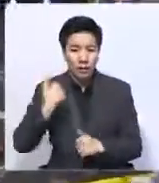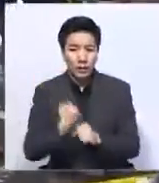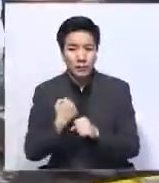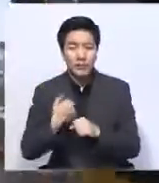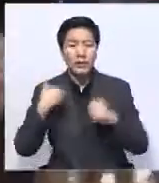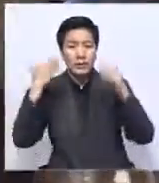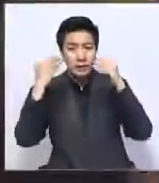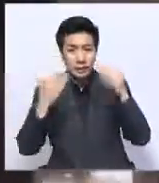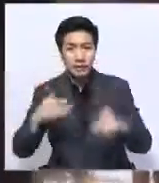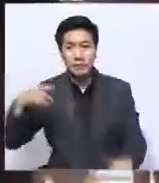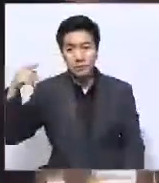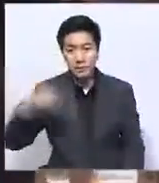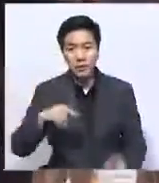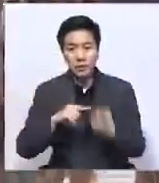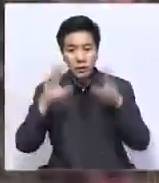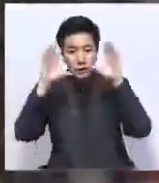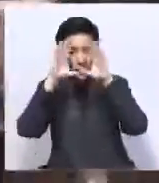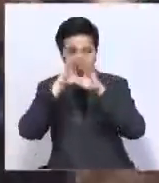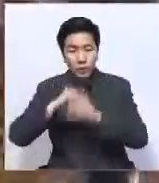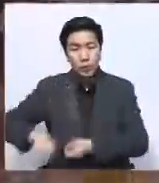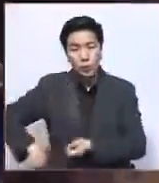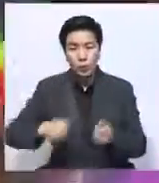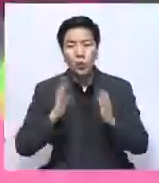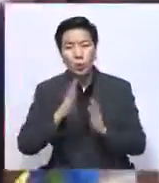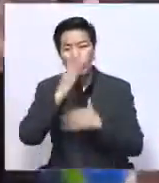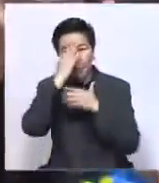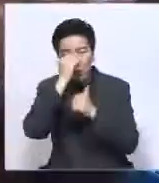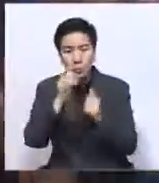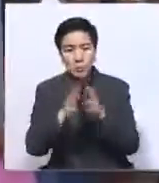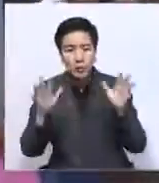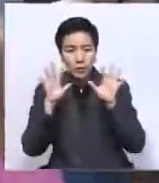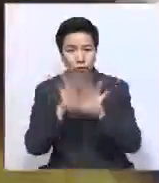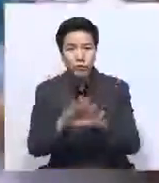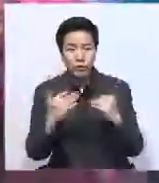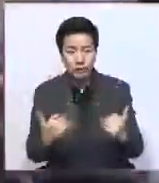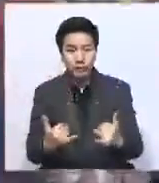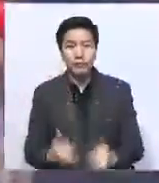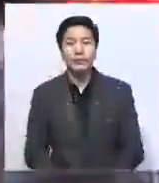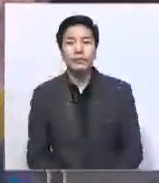กิจกรรมพิเศษด้วยอย่างเช่นมิดไนท์สงกรานต์ที่ได้รับความนิยมเป็นอย่างมากค่ะ